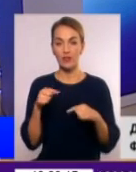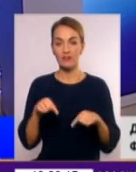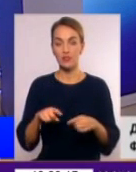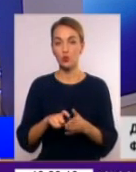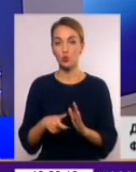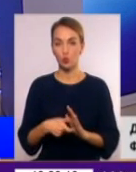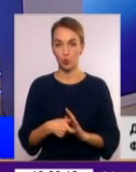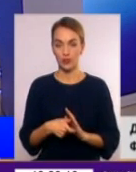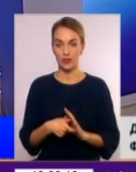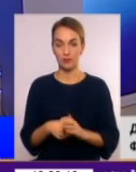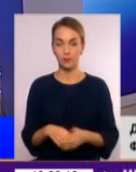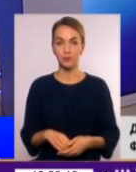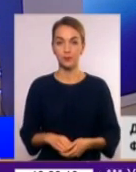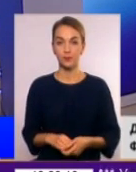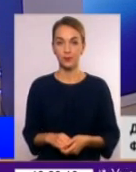студії